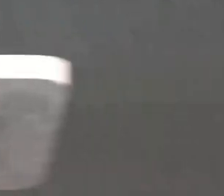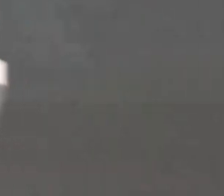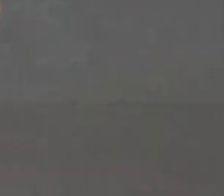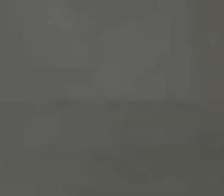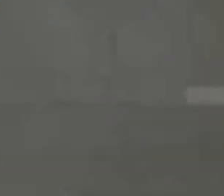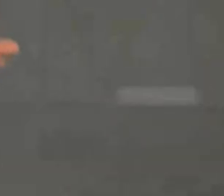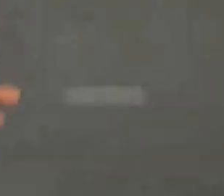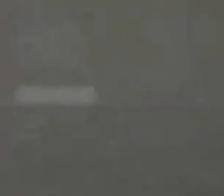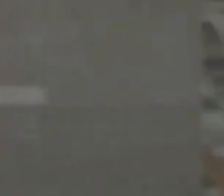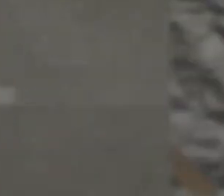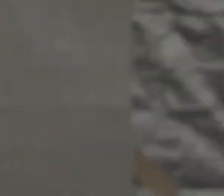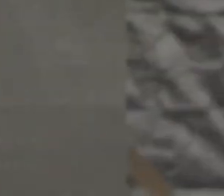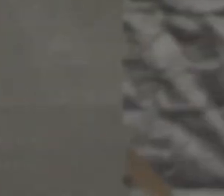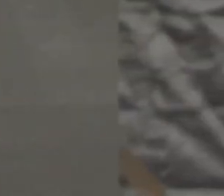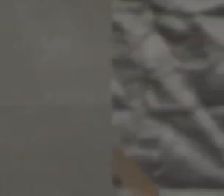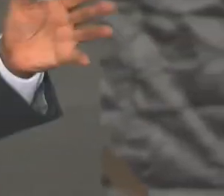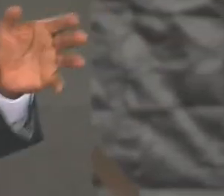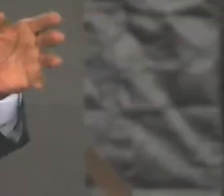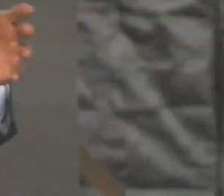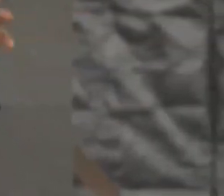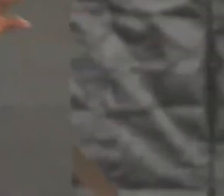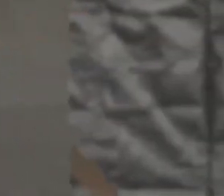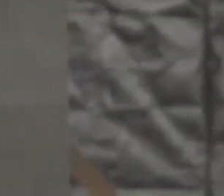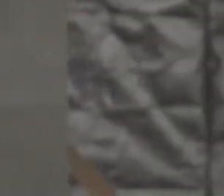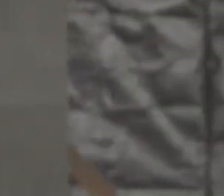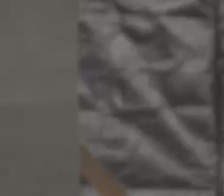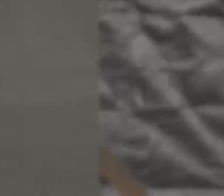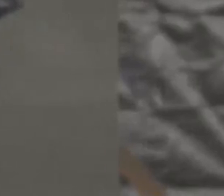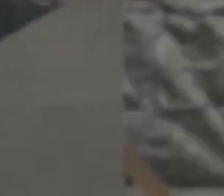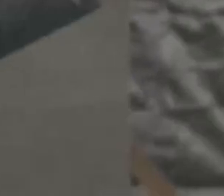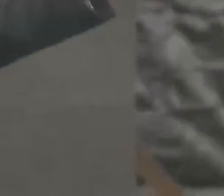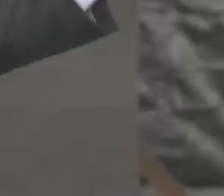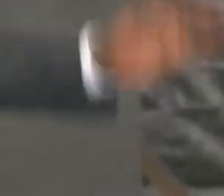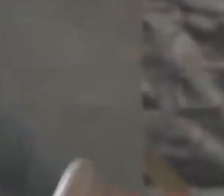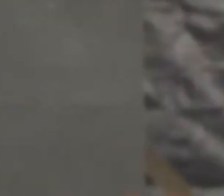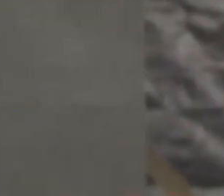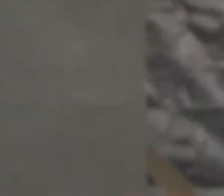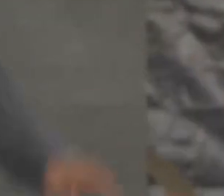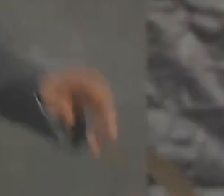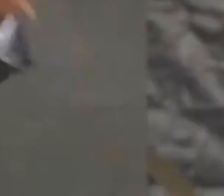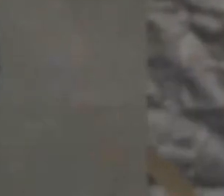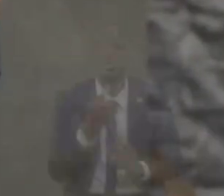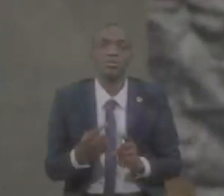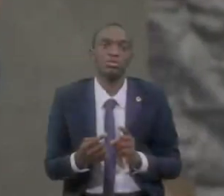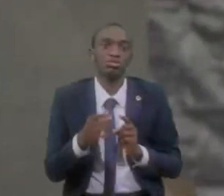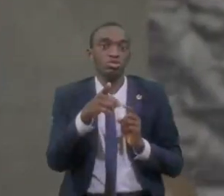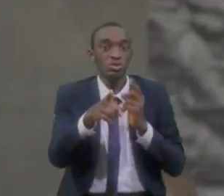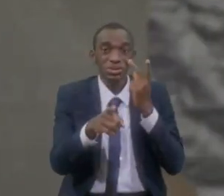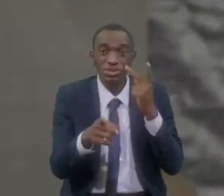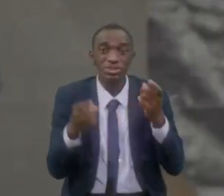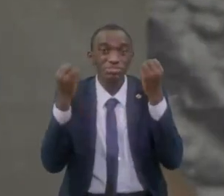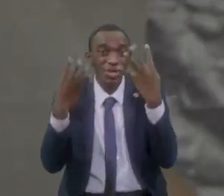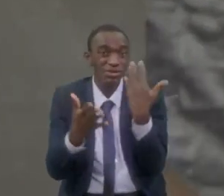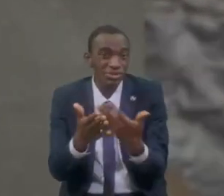deux yeux. Et nous avons une seule langue. Et ce que vous voyez, vous verrez beaucoup de choses,